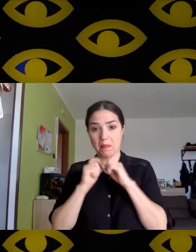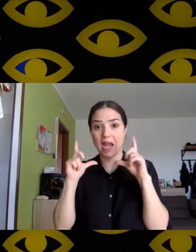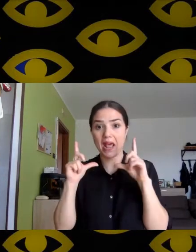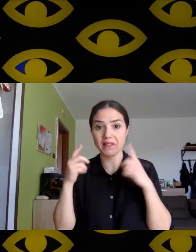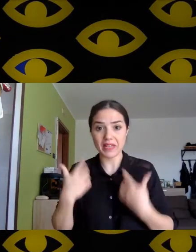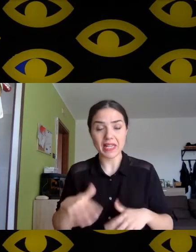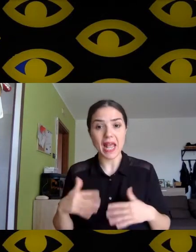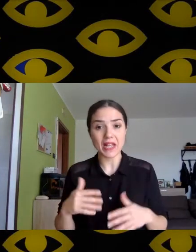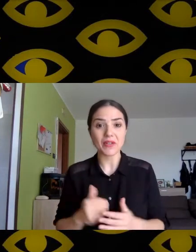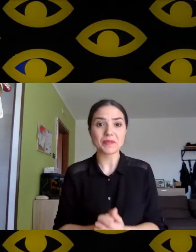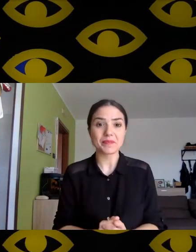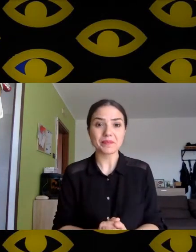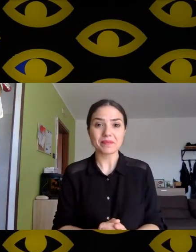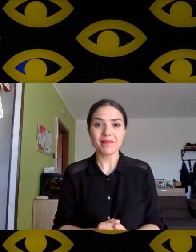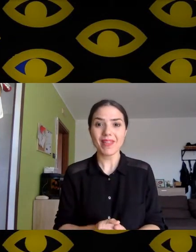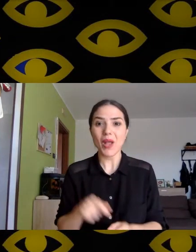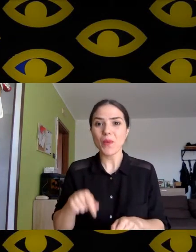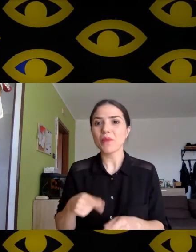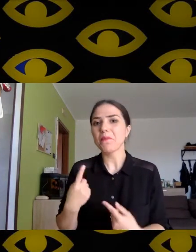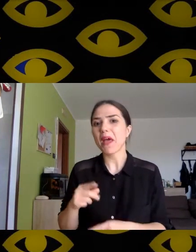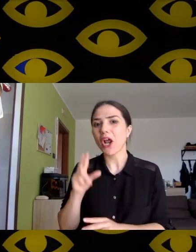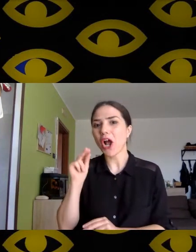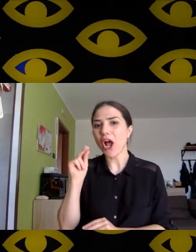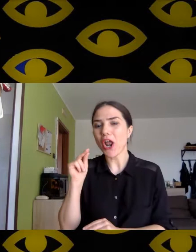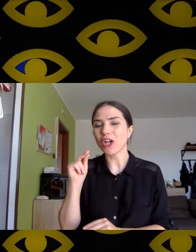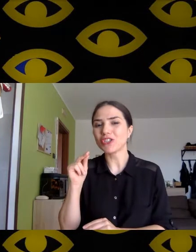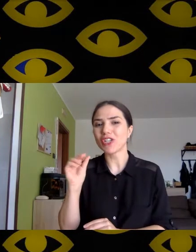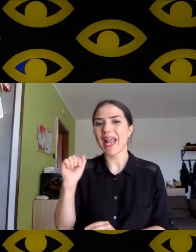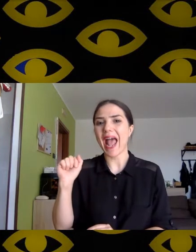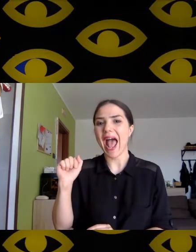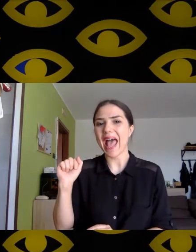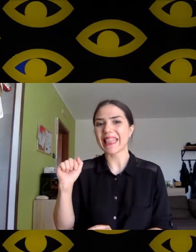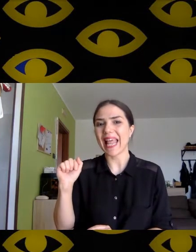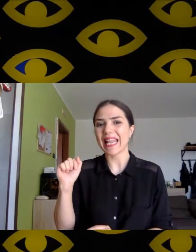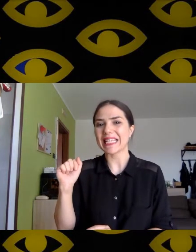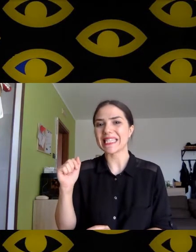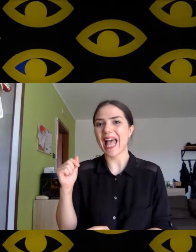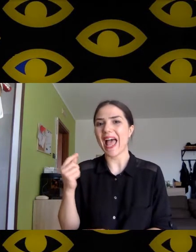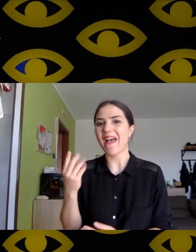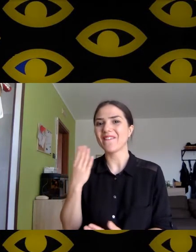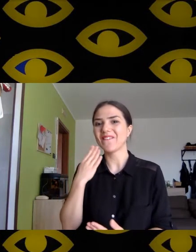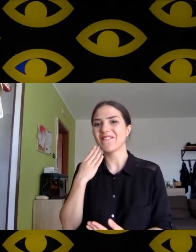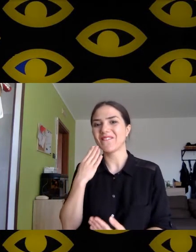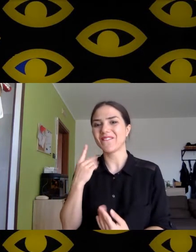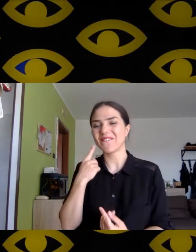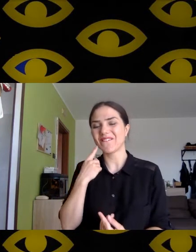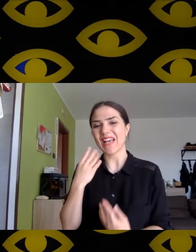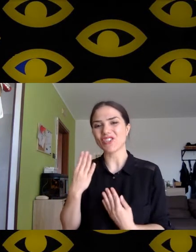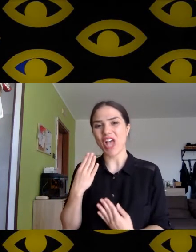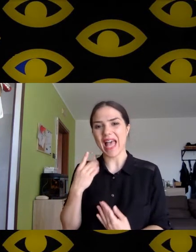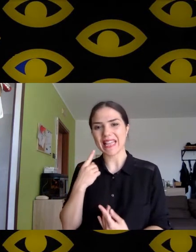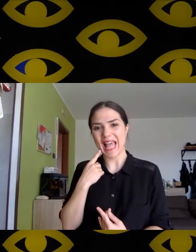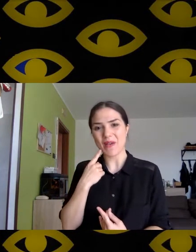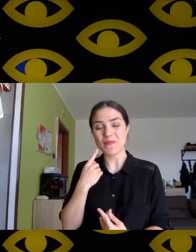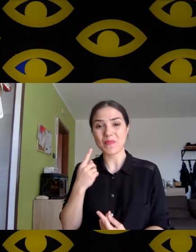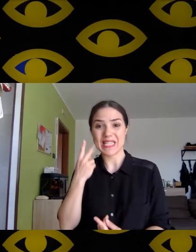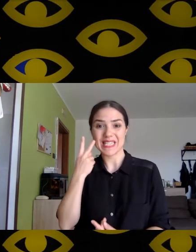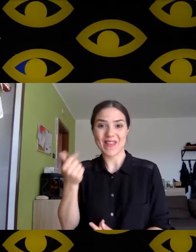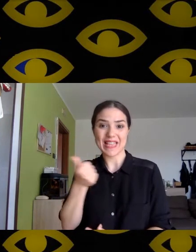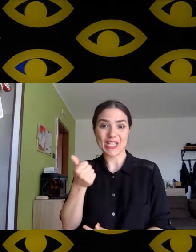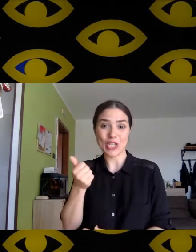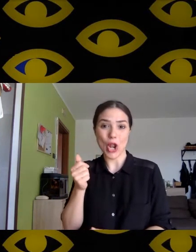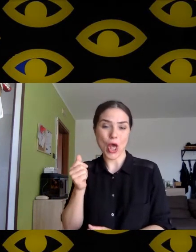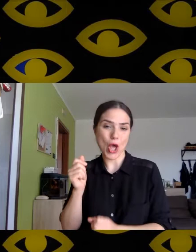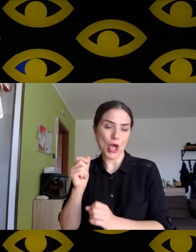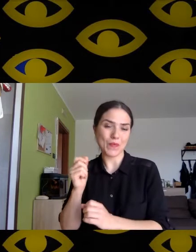conoscere l'Annalisa, quella di facciata, quella che si vede in televisione, quella che forse tanti di voi conoscono, ma anche un'Annalisa